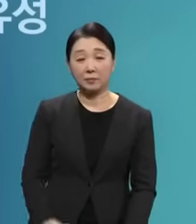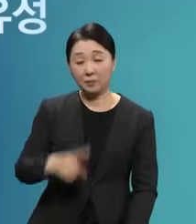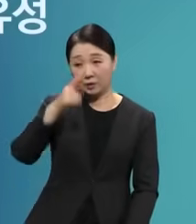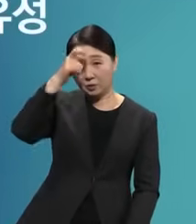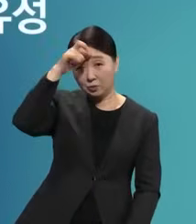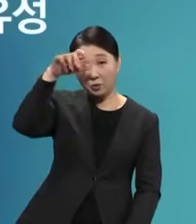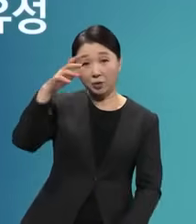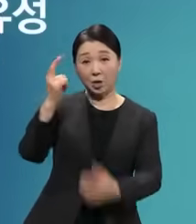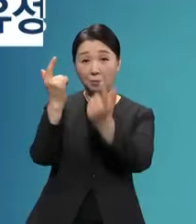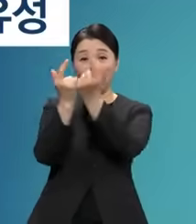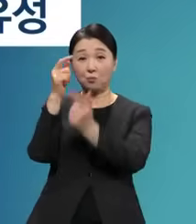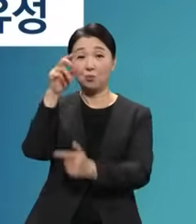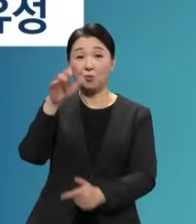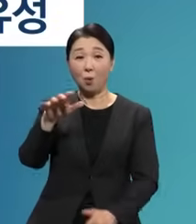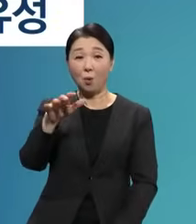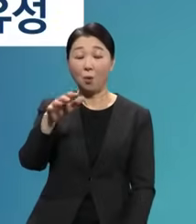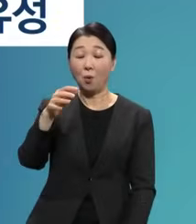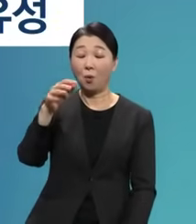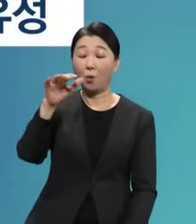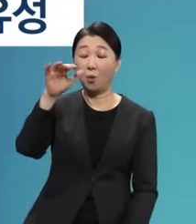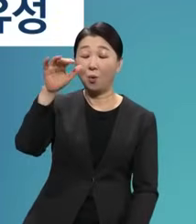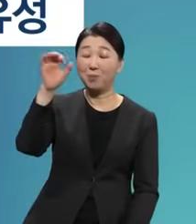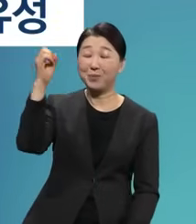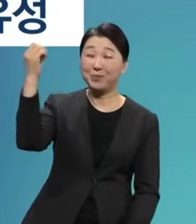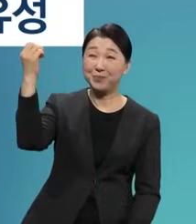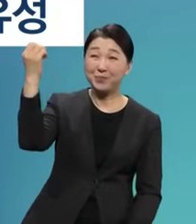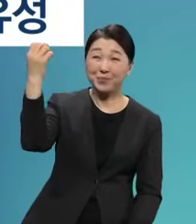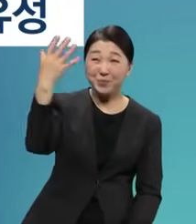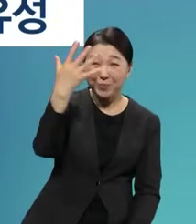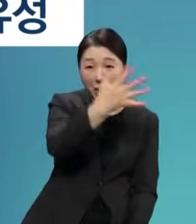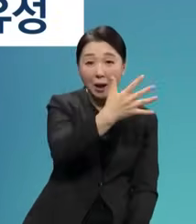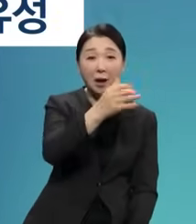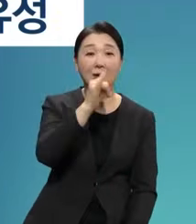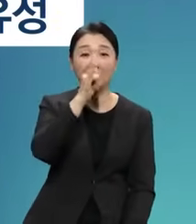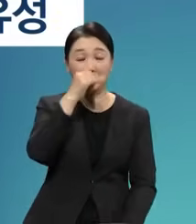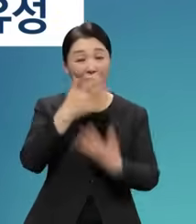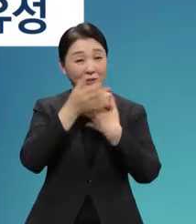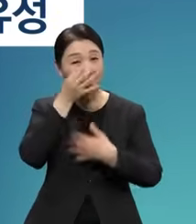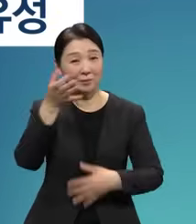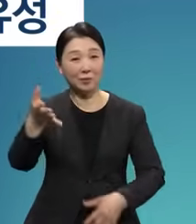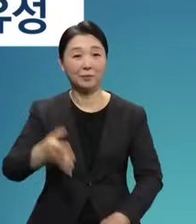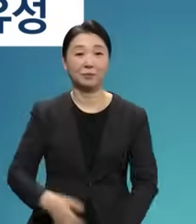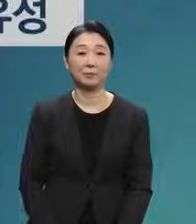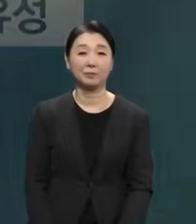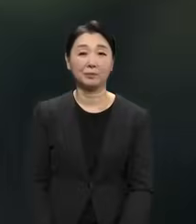튀르키예 북부에서 눈부신 유성이 떨어지는 장면이 목격됐습니다. 영상으로 직접 보시죠.